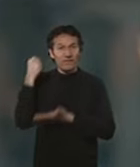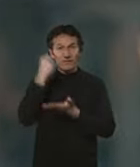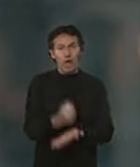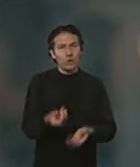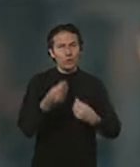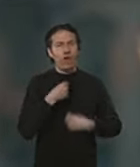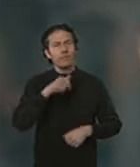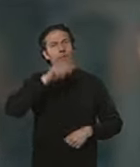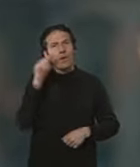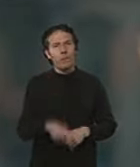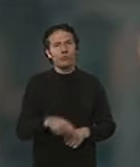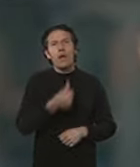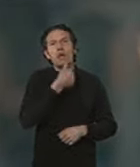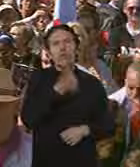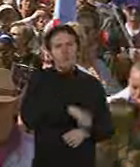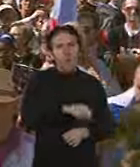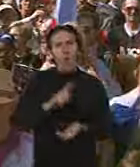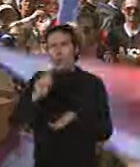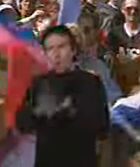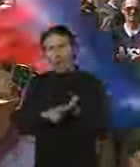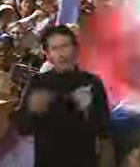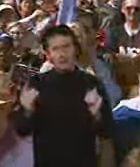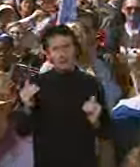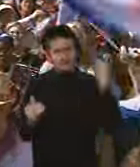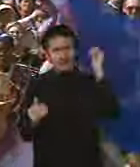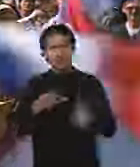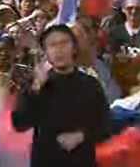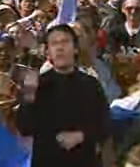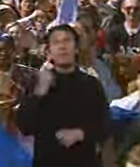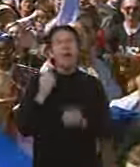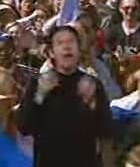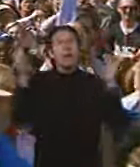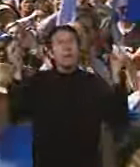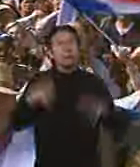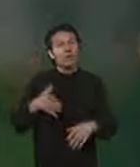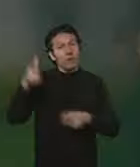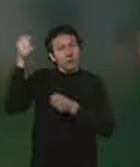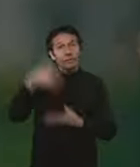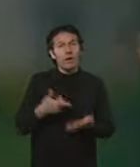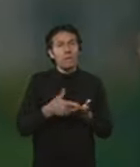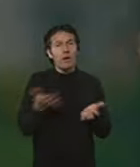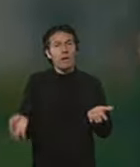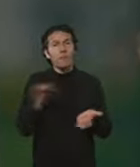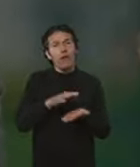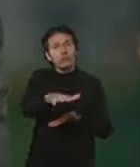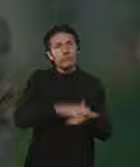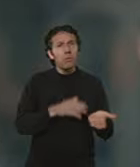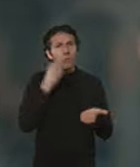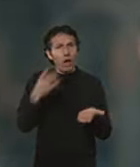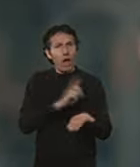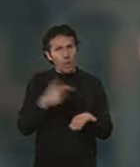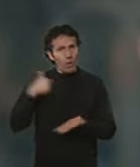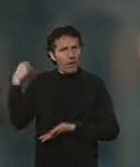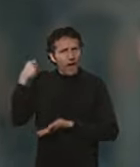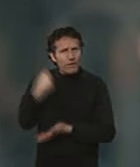nous impose plus de devoir que de droit nous ne venons pas de nulle part la France n'est pas une page blanche nous sommes les